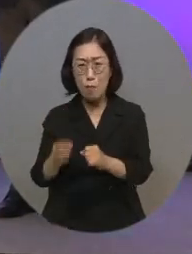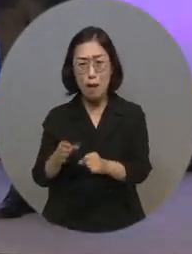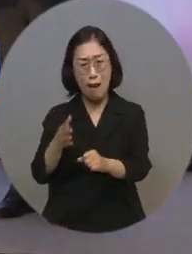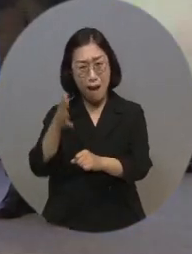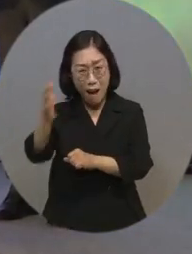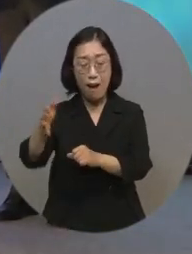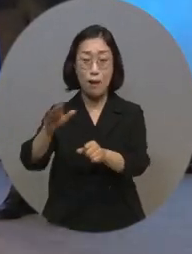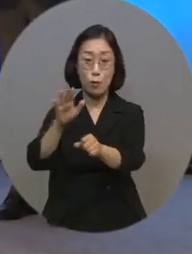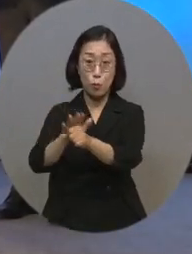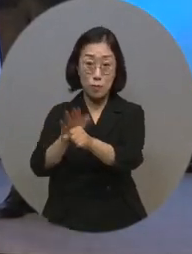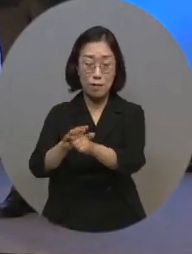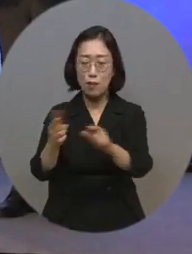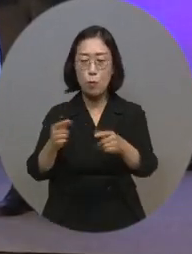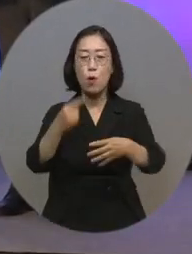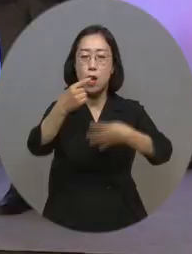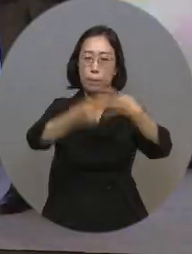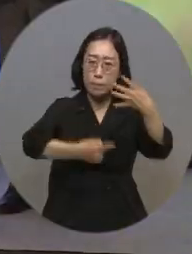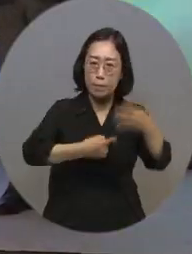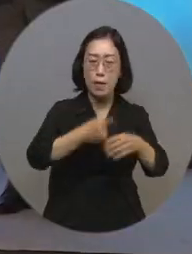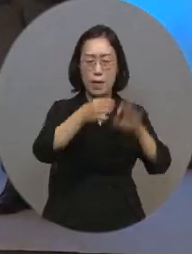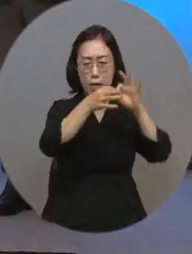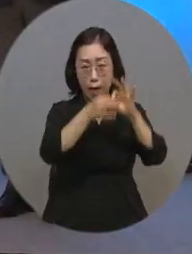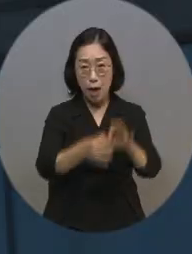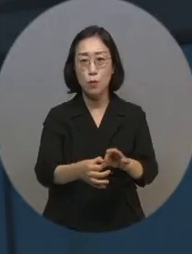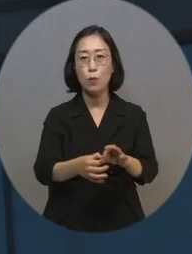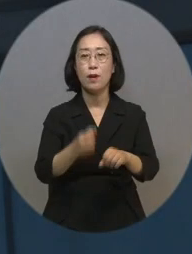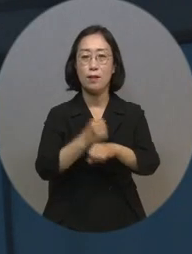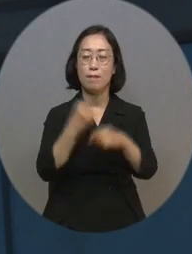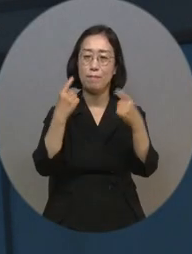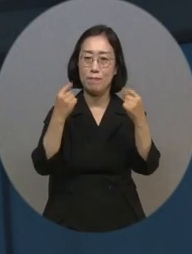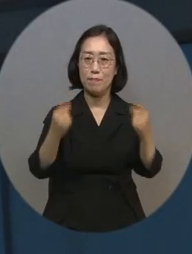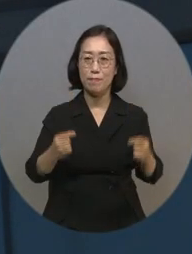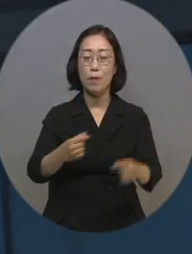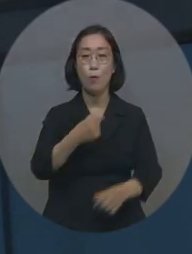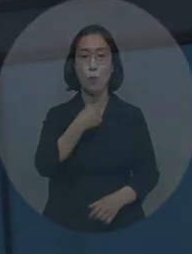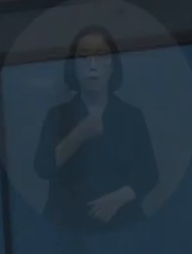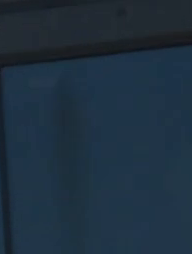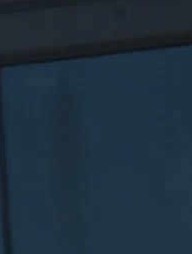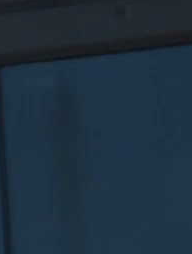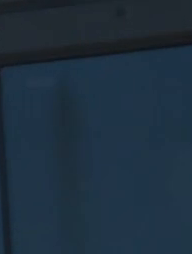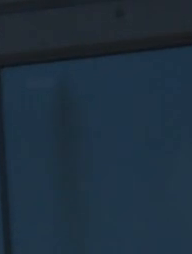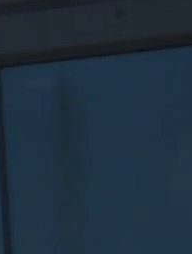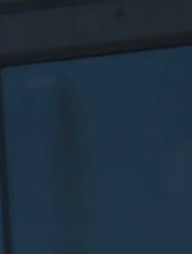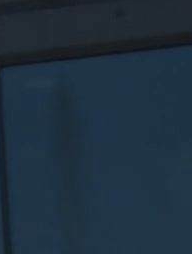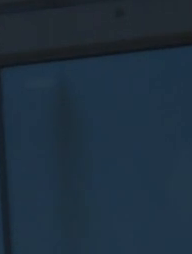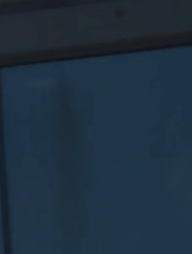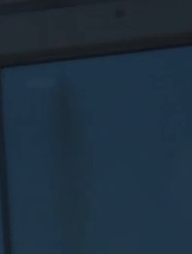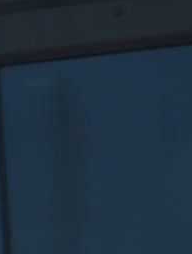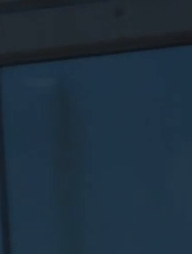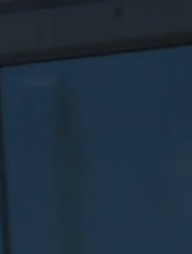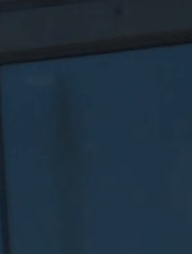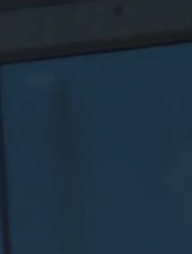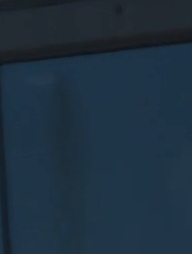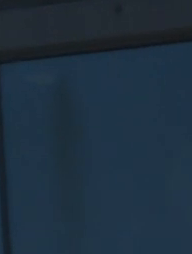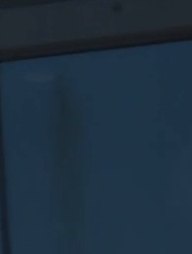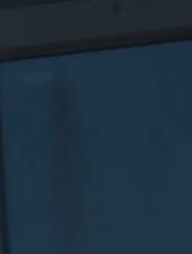성금 모금이 연중에도 일상화되길 바랍니다. 복지TV 뉴스 정유정입니다.